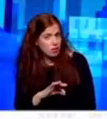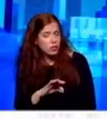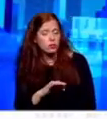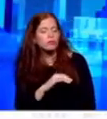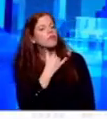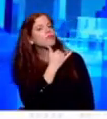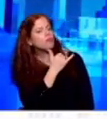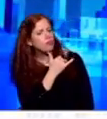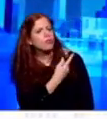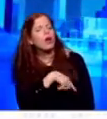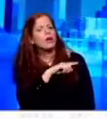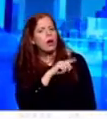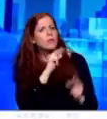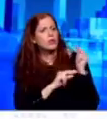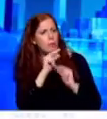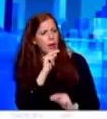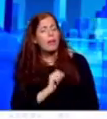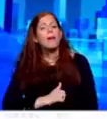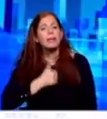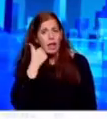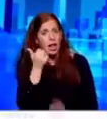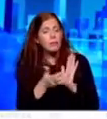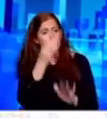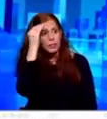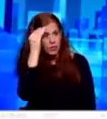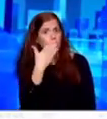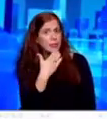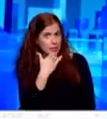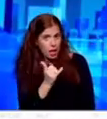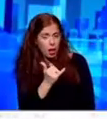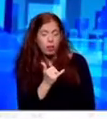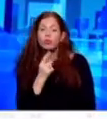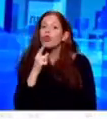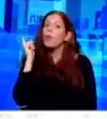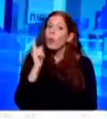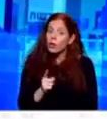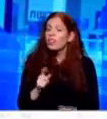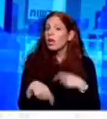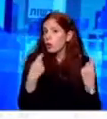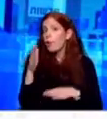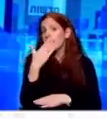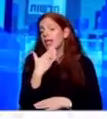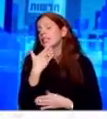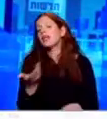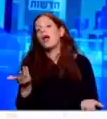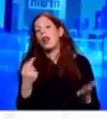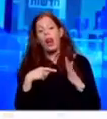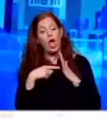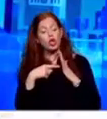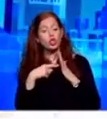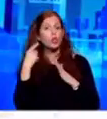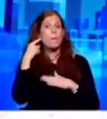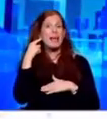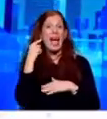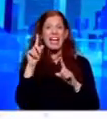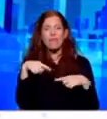כן, אנחנו מדברים על מנהלת בבית ספר בישראל, שמחויבת, כן? שמחויבת לחינוך במדינת ישראל. להשמיע ההמנון זה לא